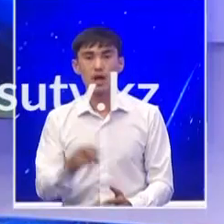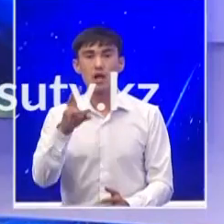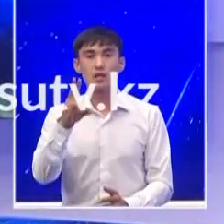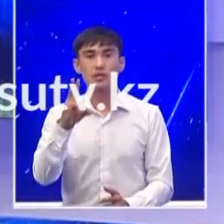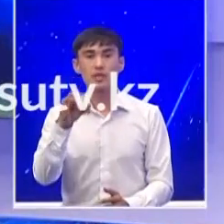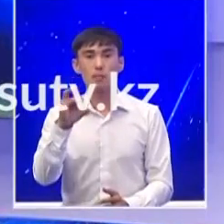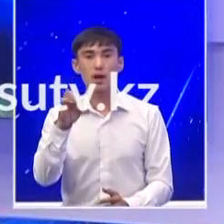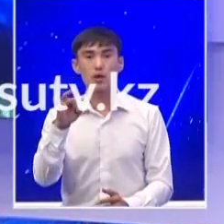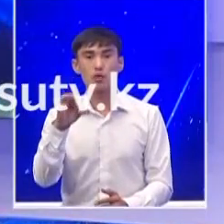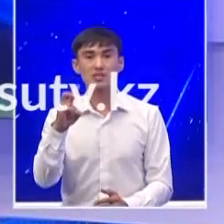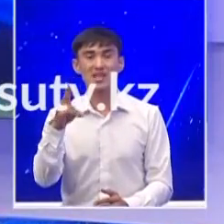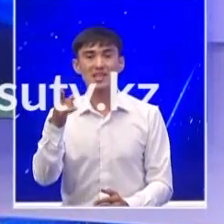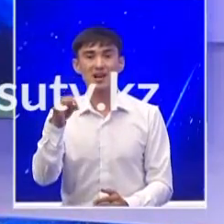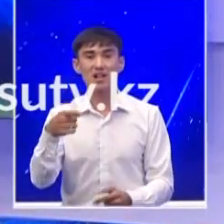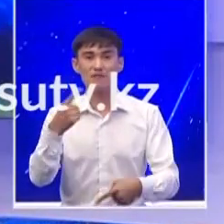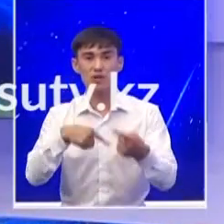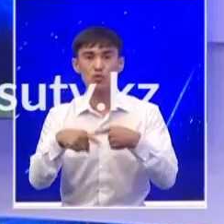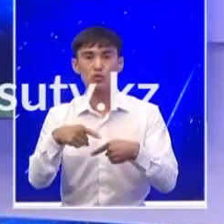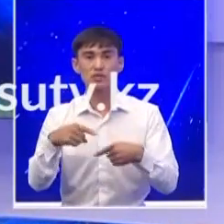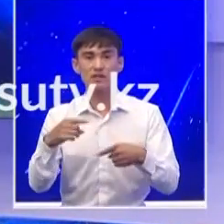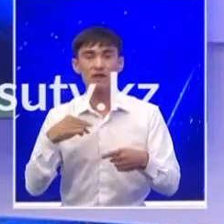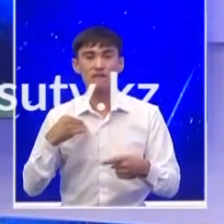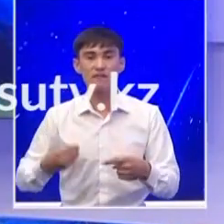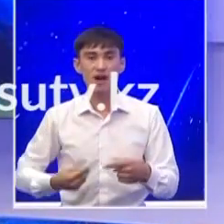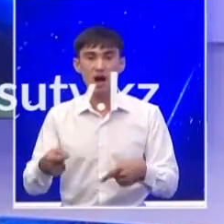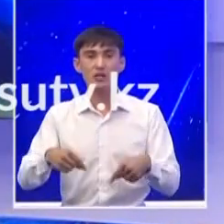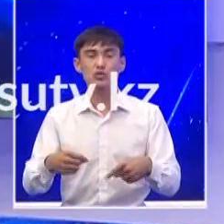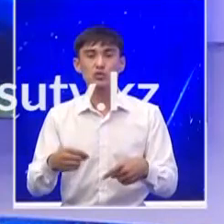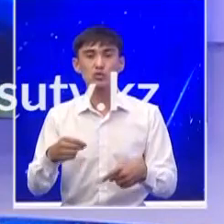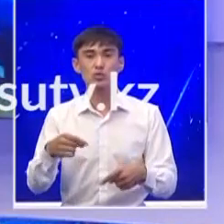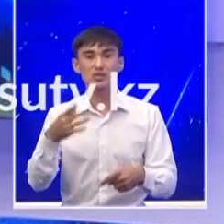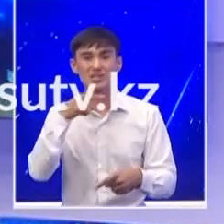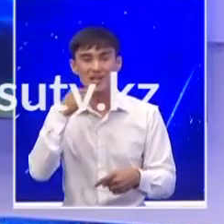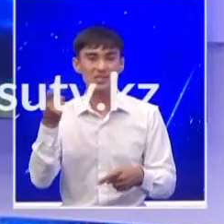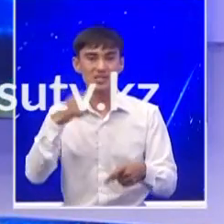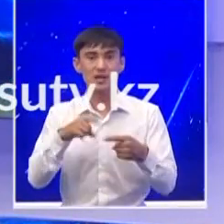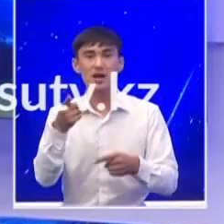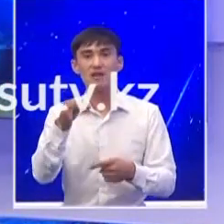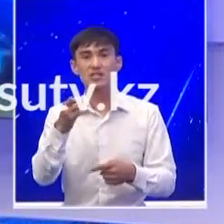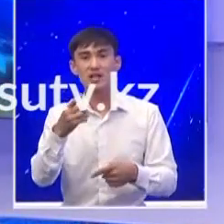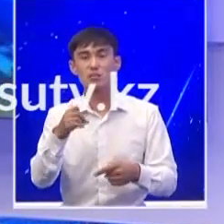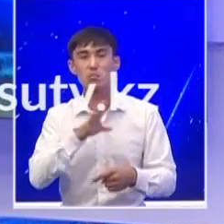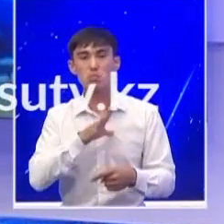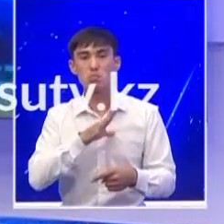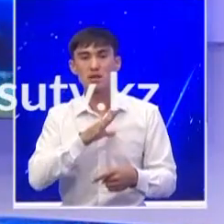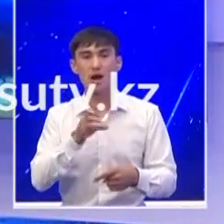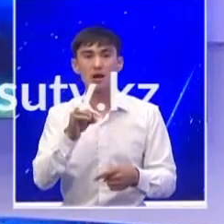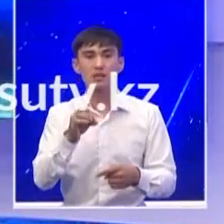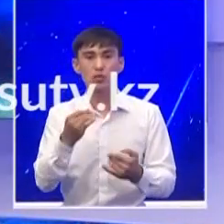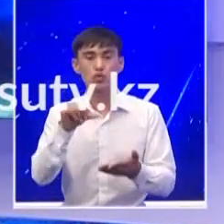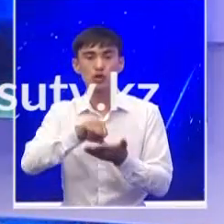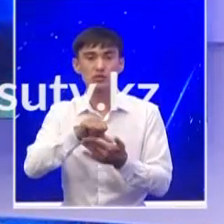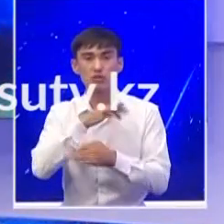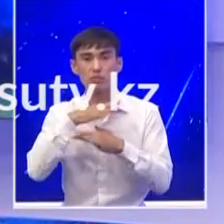Наполеоновский генерал вернулся во Францию из России спустя 200 лет. Граф Шарль Этьен Гюден был однокашником Наполеона и участвовал